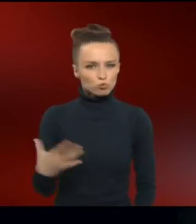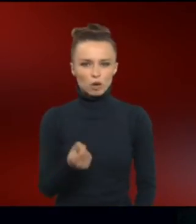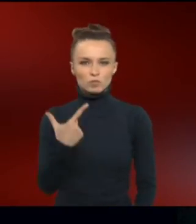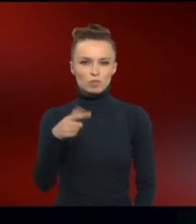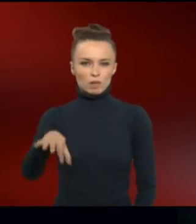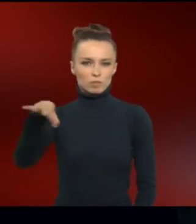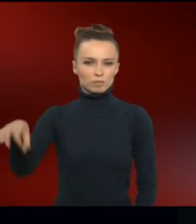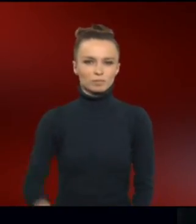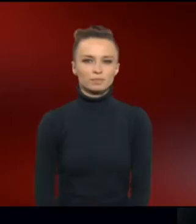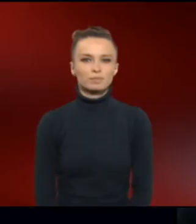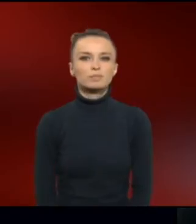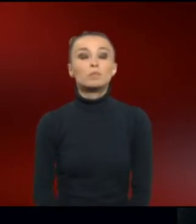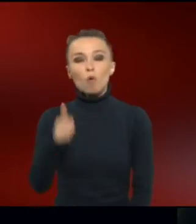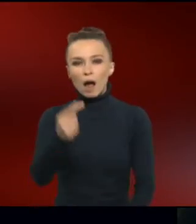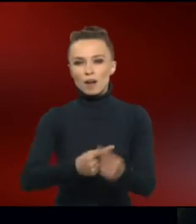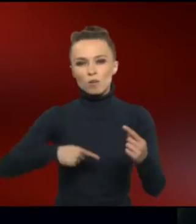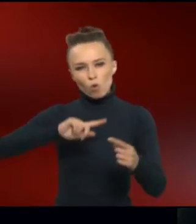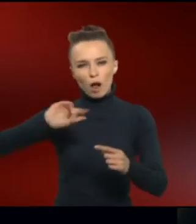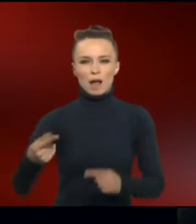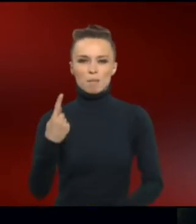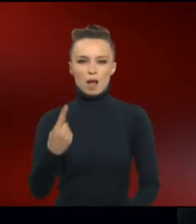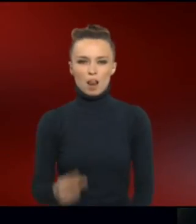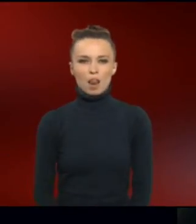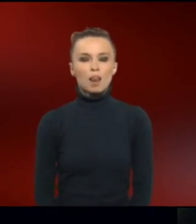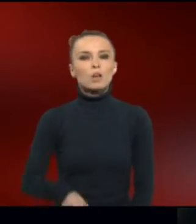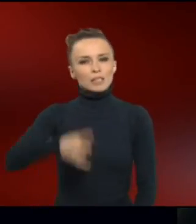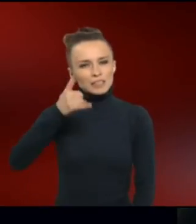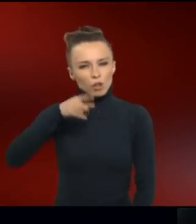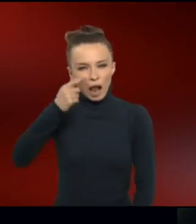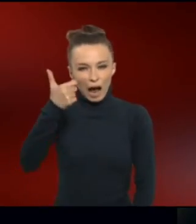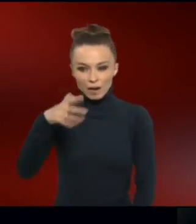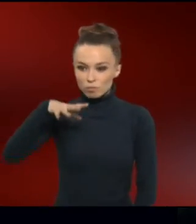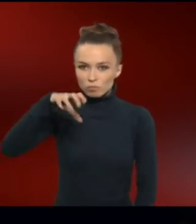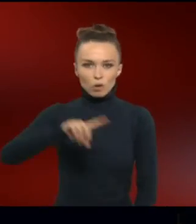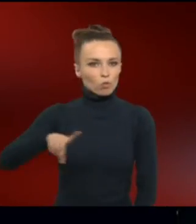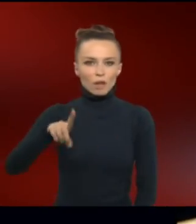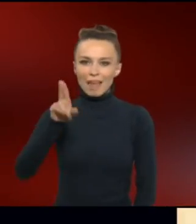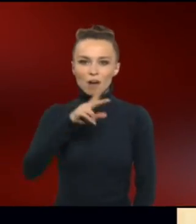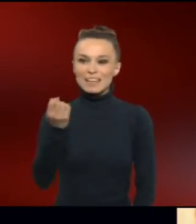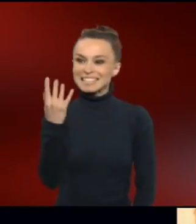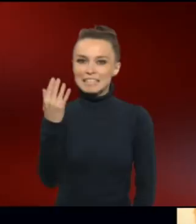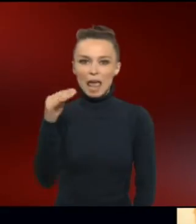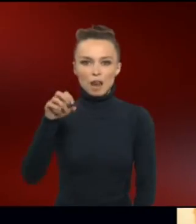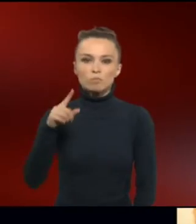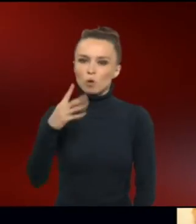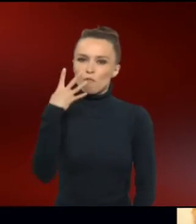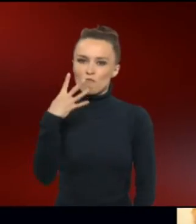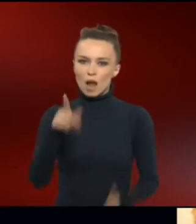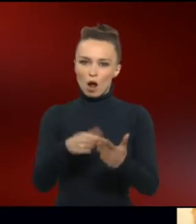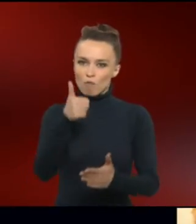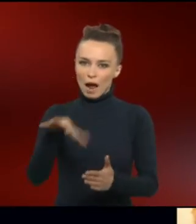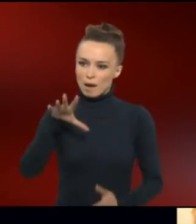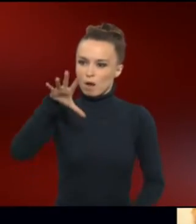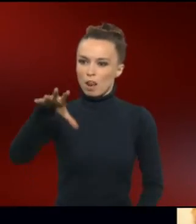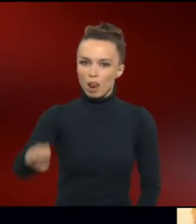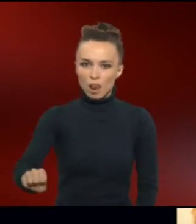Und Frau, wir sagen ja noch eine Runde. Dann soll er sich, wieder mit einem Griff, das heißt ohne nachzuzählen, vier Nüsse nehmen. Bitte, vier